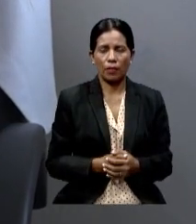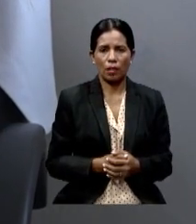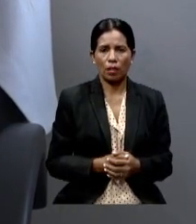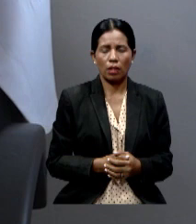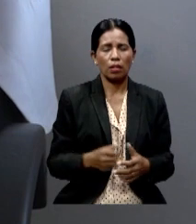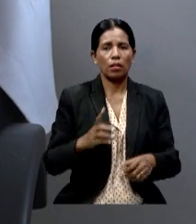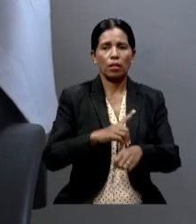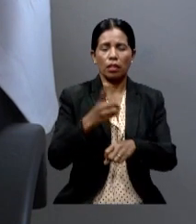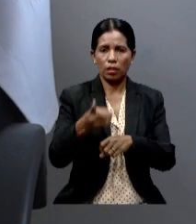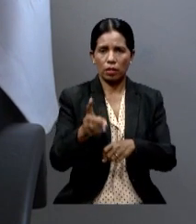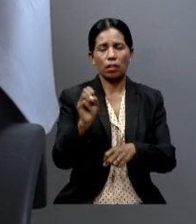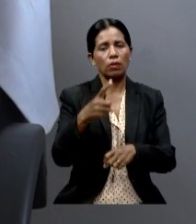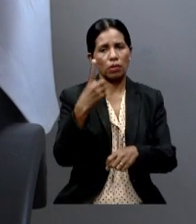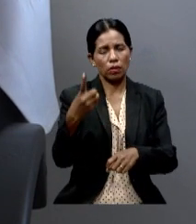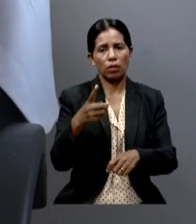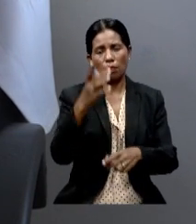Moras Seluk